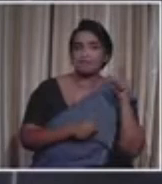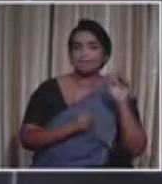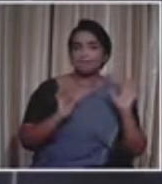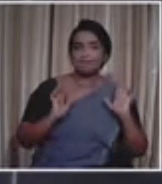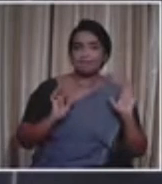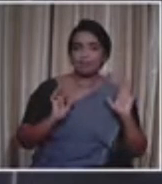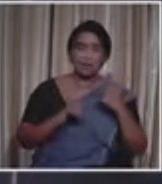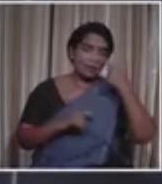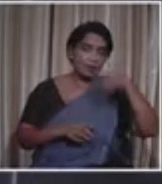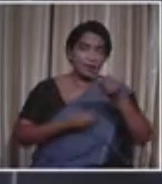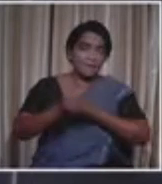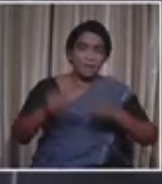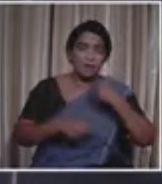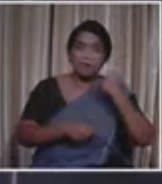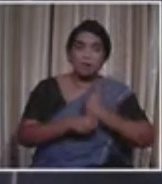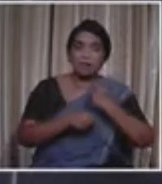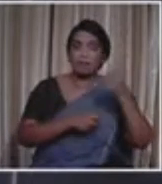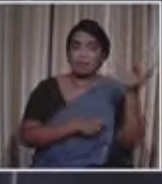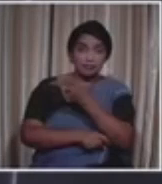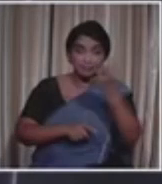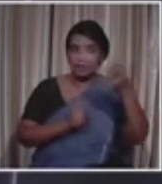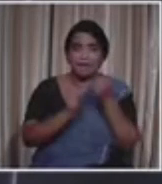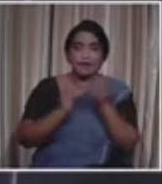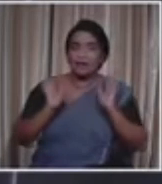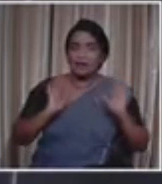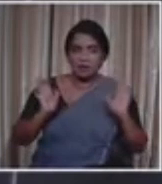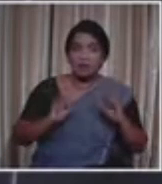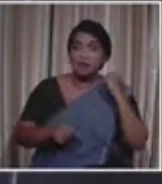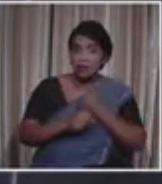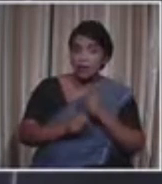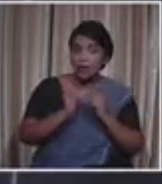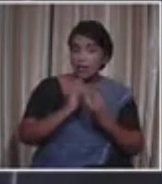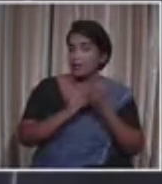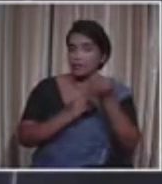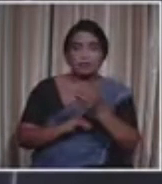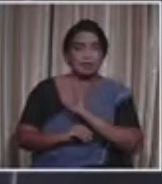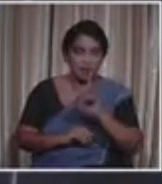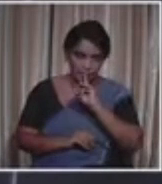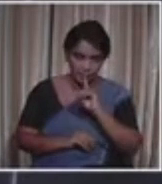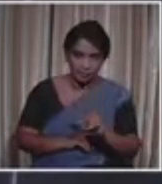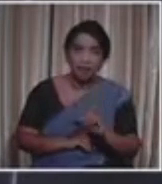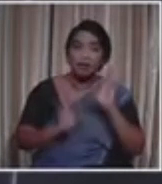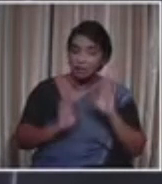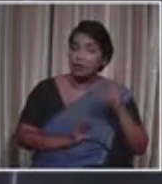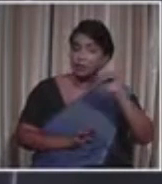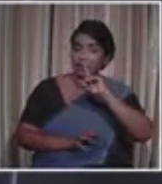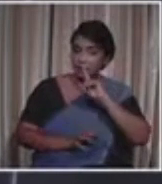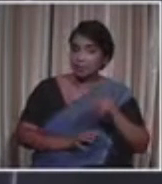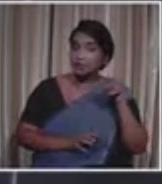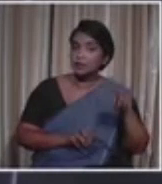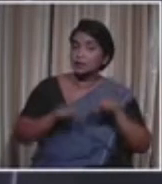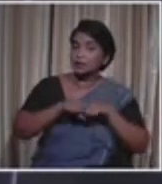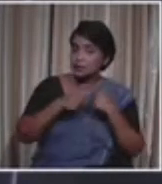කිව්වේ ඉන්ධන ගනුදෙනුව කියන එක රජයන් රජයන් අතර කරන්නේ නැහැ කියන එක. ඒ වගේම රජයෙන් ණය පහසුකම් ලබා දෙන්නේ නැහැ කියන එකත් කිව්වා. නමුත් උන් පැහැදිලිව කිව්වා මේ